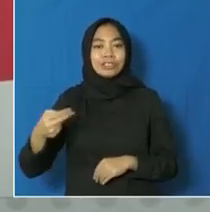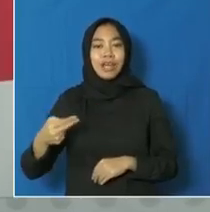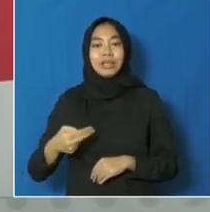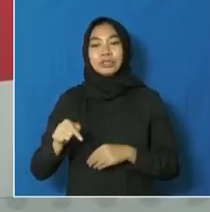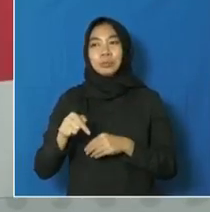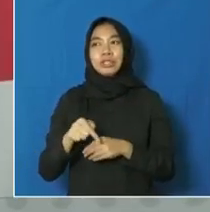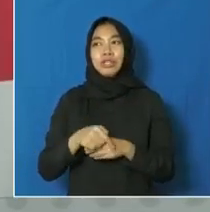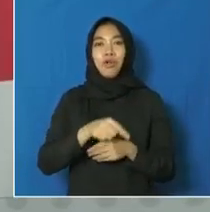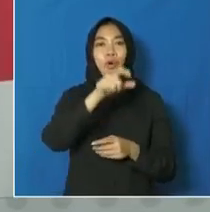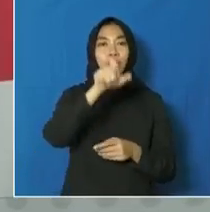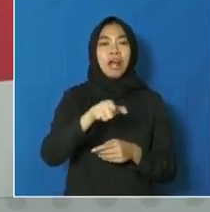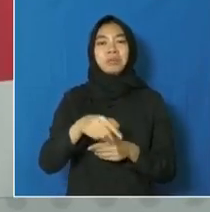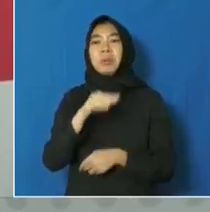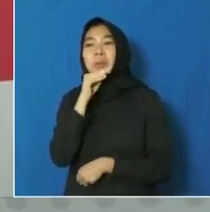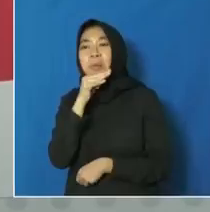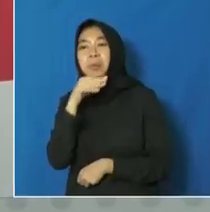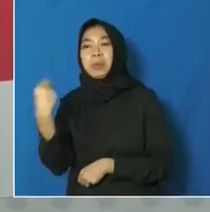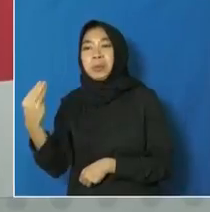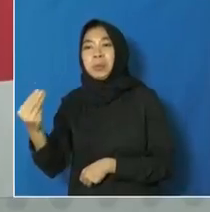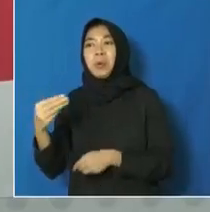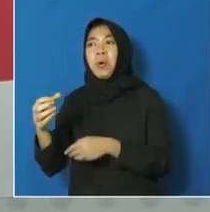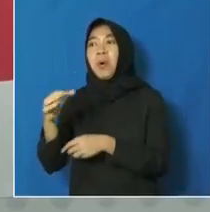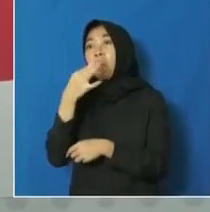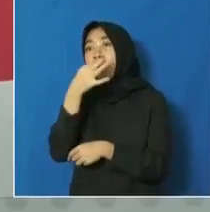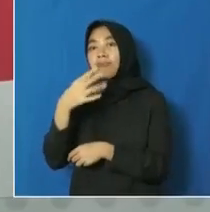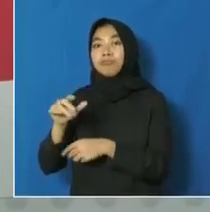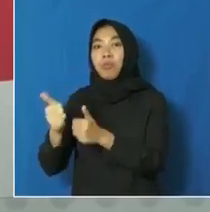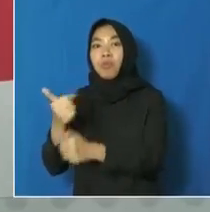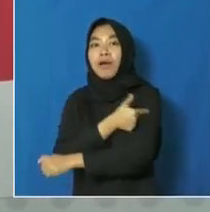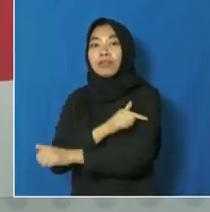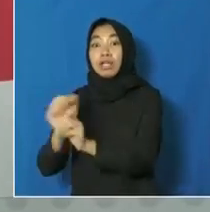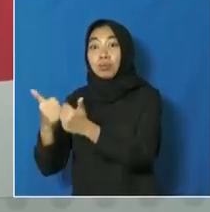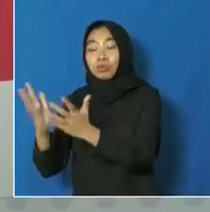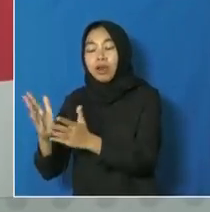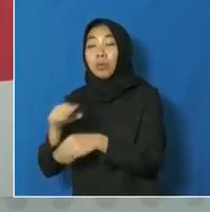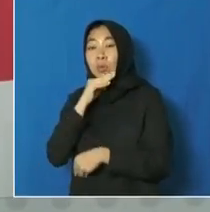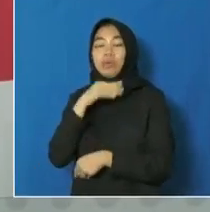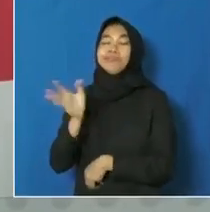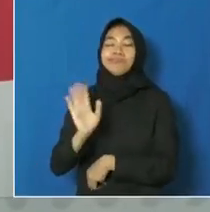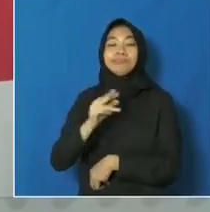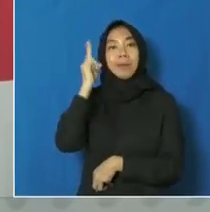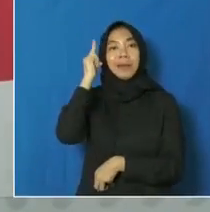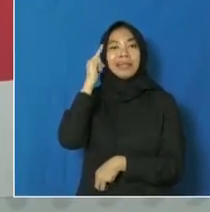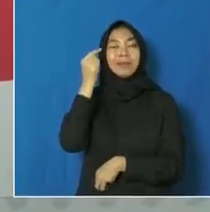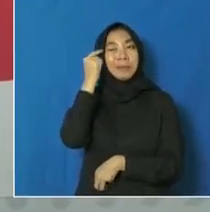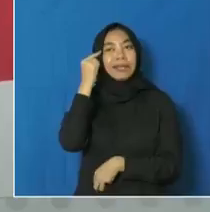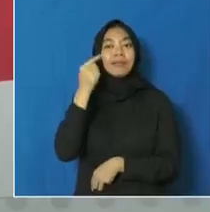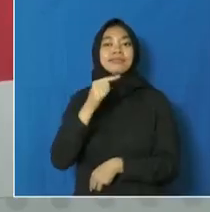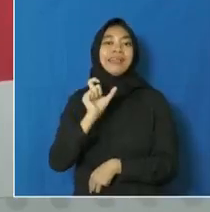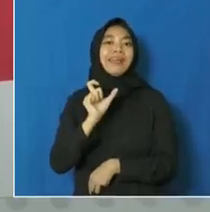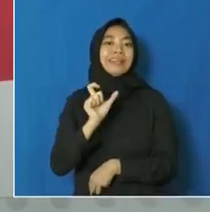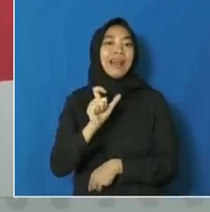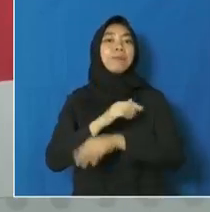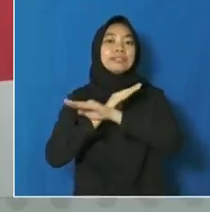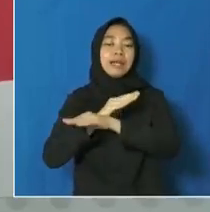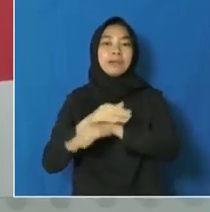sekedar menunggu ditemukannya obat dan vaksin yang definitif. Pemerintah sudah membuat kebijakan, yang langkah pertama